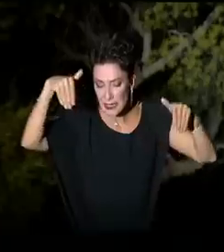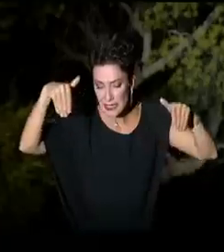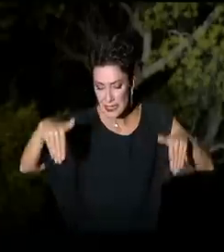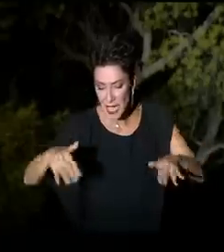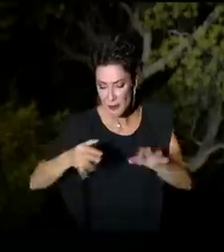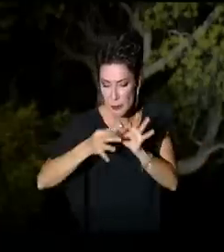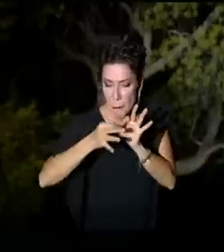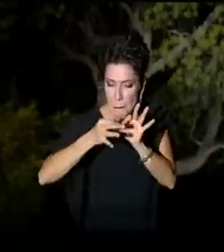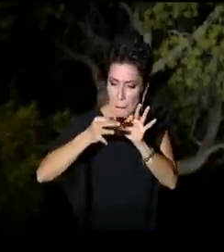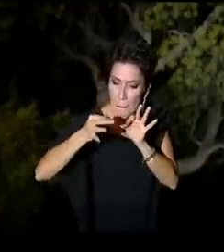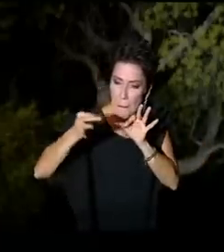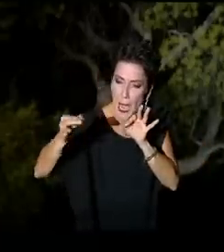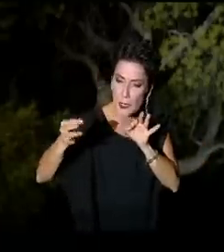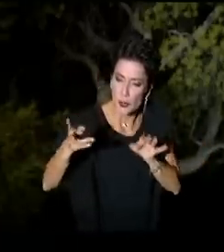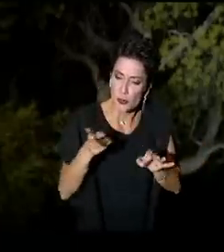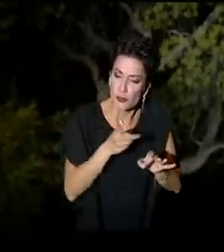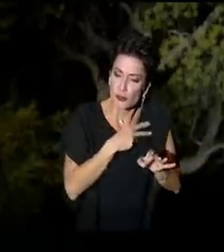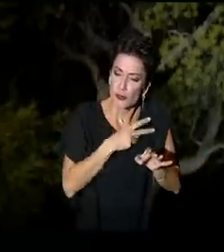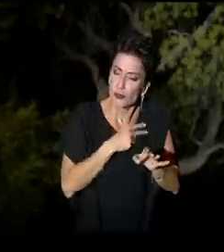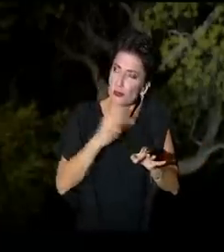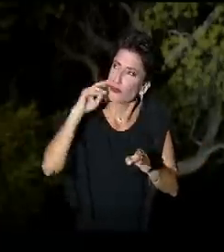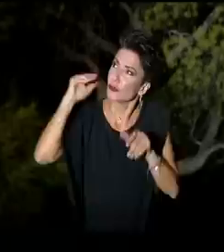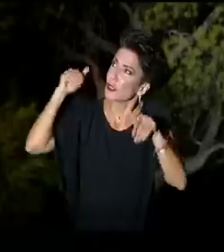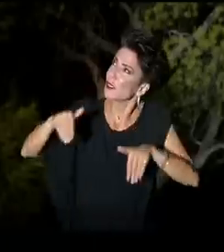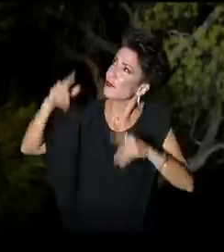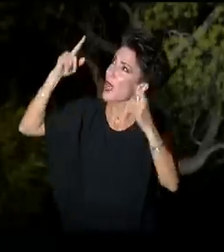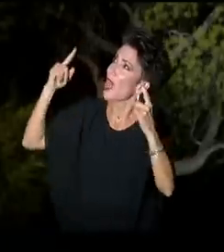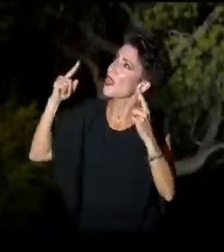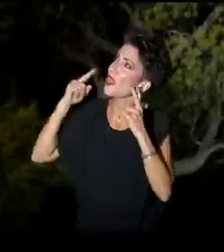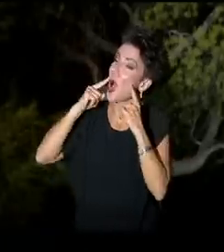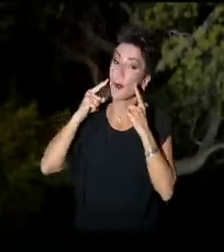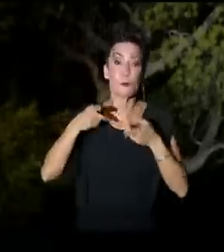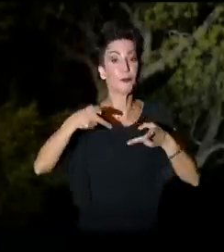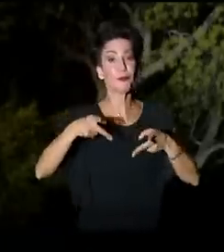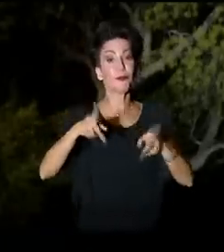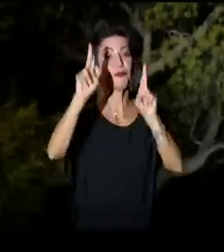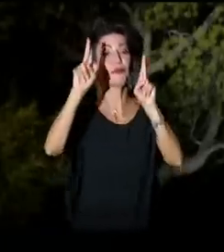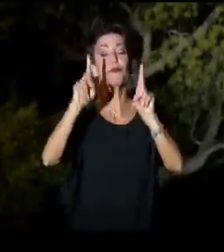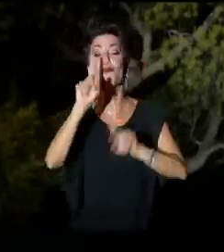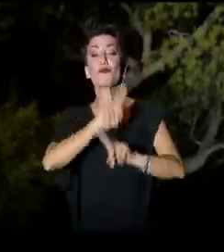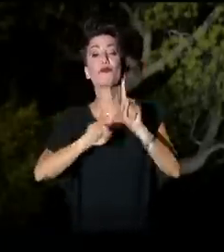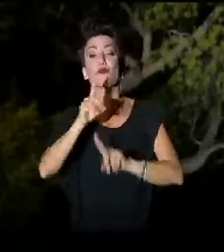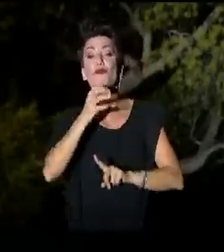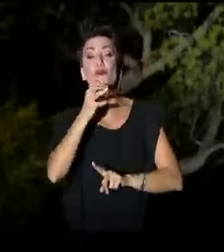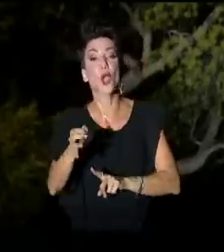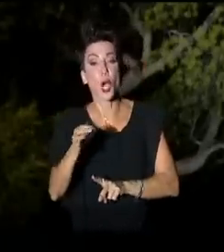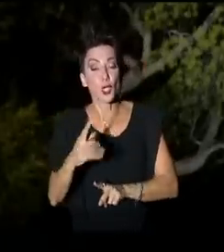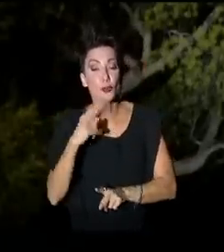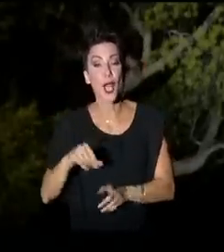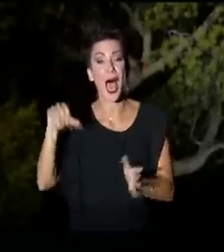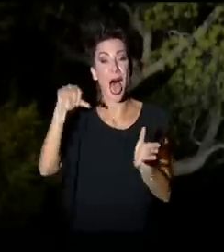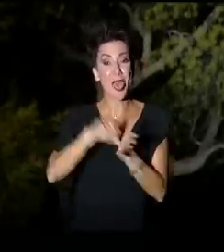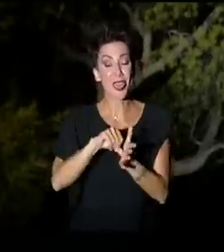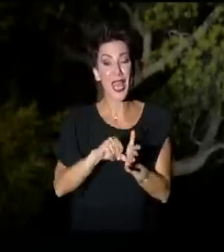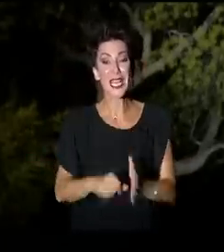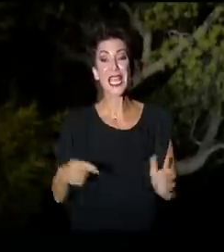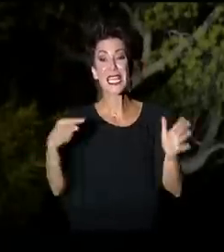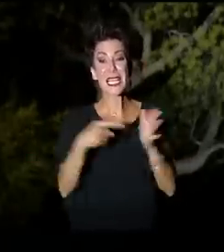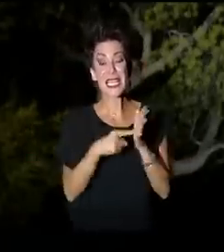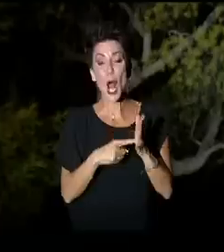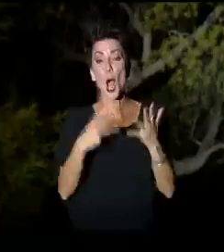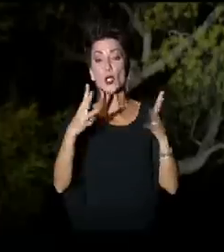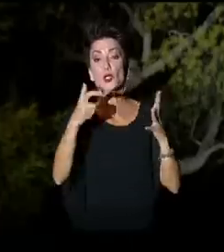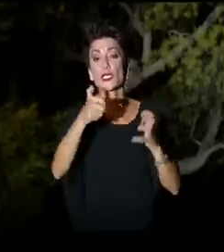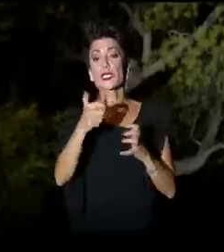θεότητα. Αποσπάσματα από την προσευχή πάνω στην Ακρόπολη του Ερνέστου Ρενάν, Αθήνα, 1865.